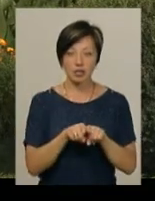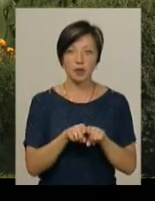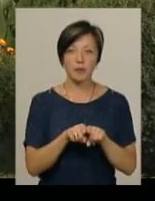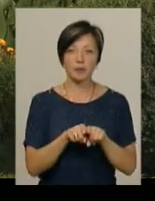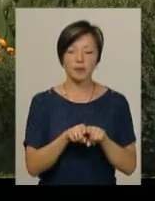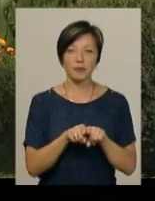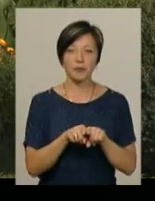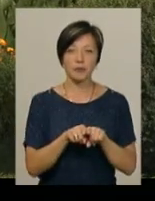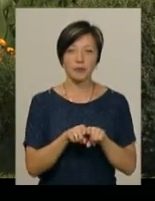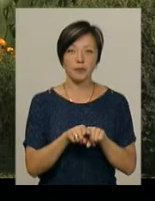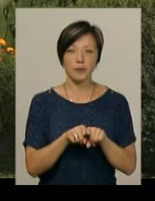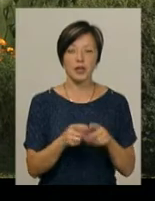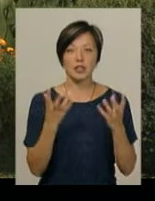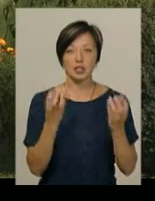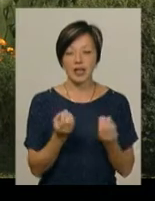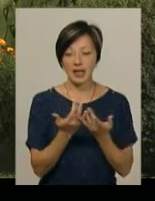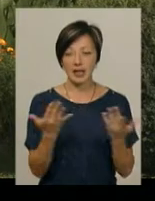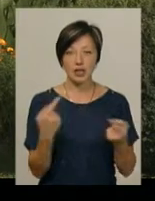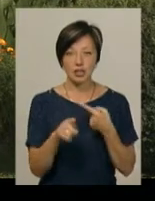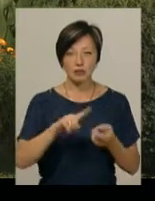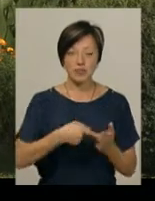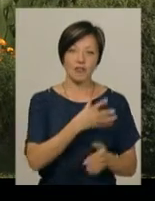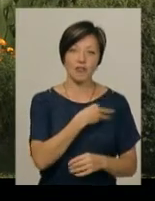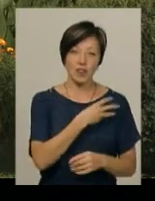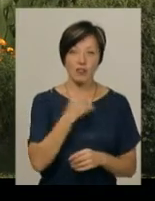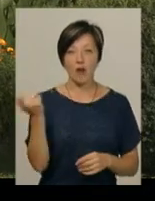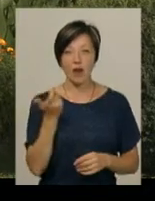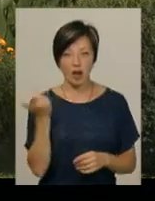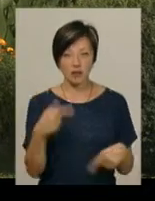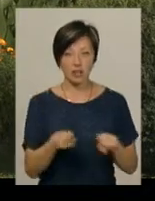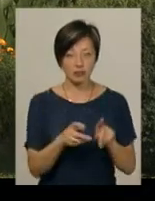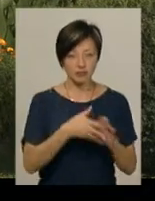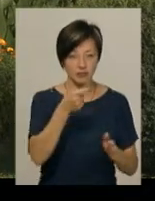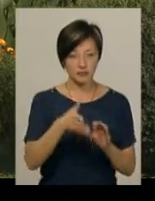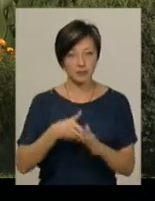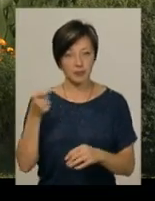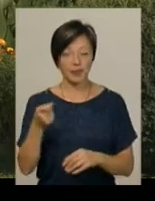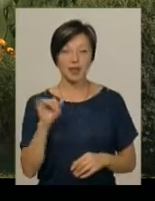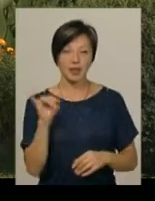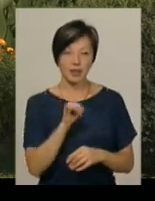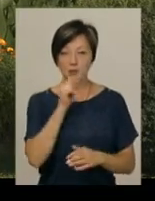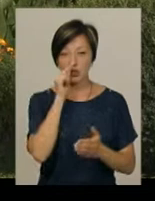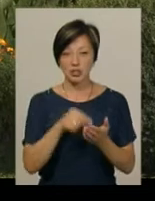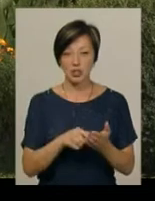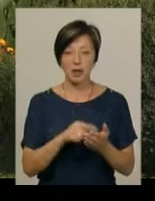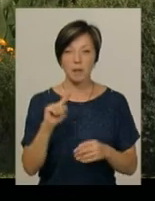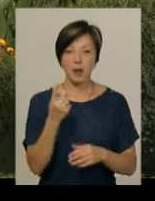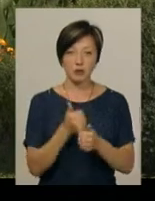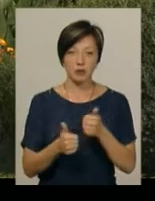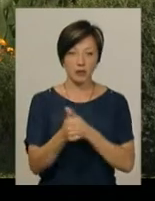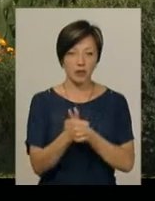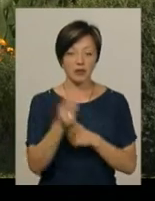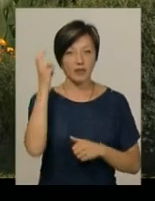лінгвістичний, ще в кілька інших міст, там в Львів і в Харків теж. І пройшла я по першому пріоритету